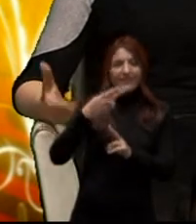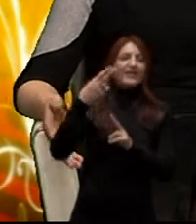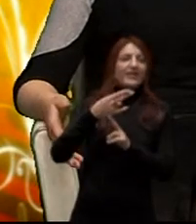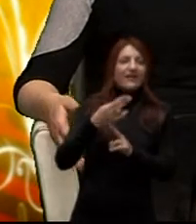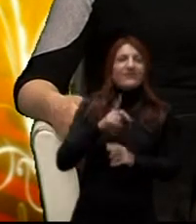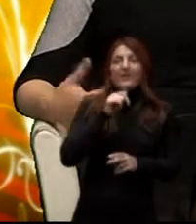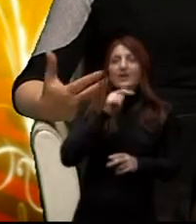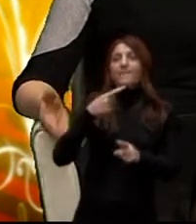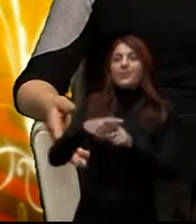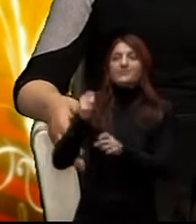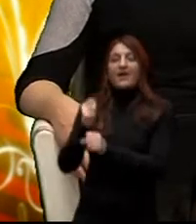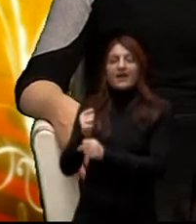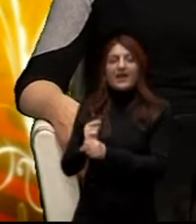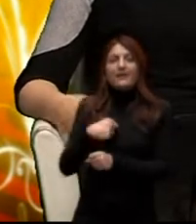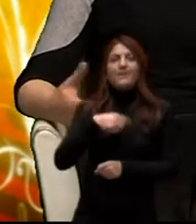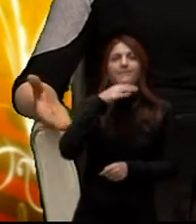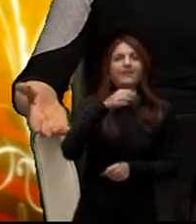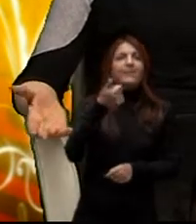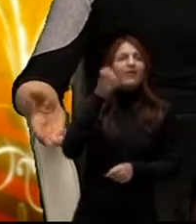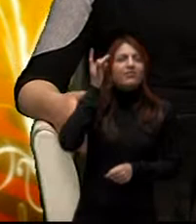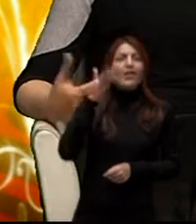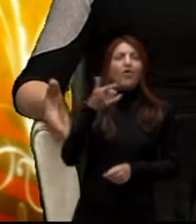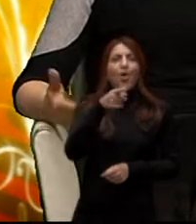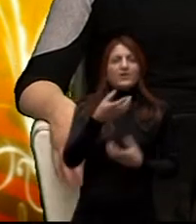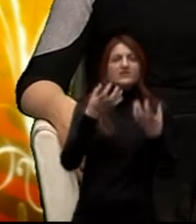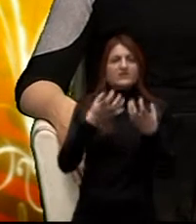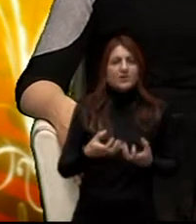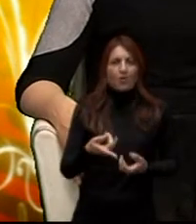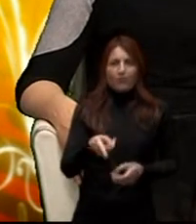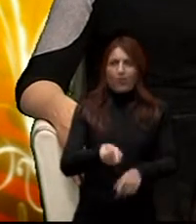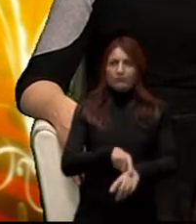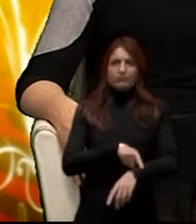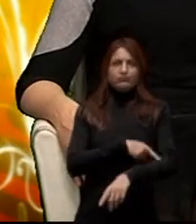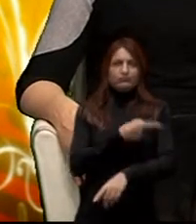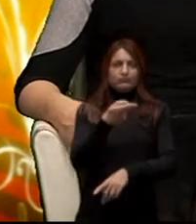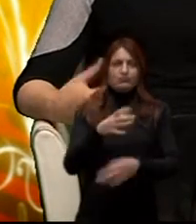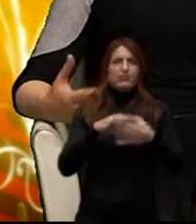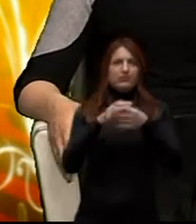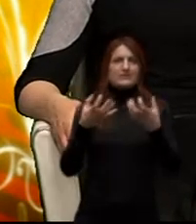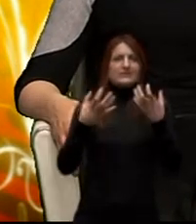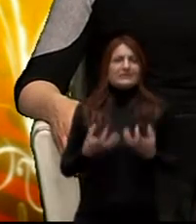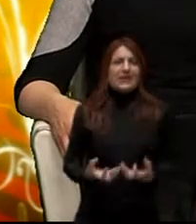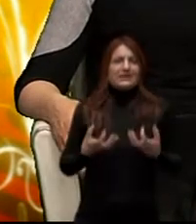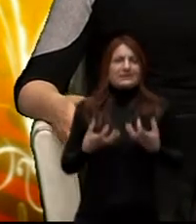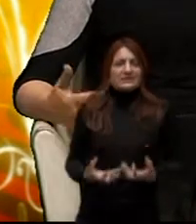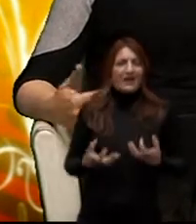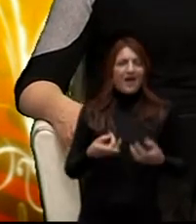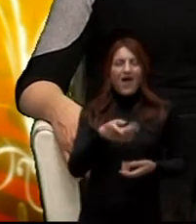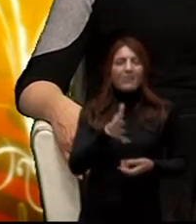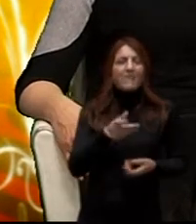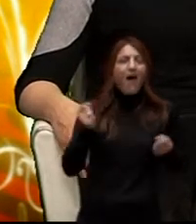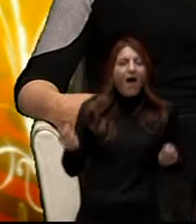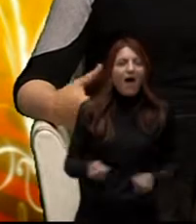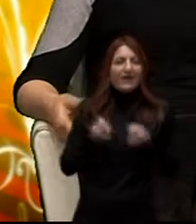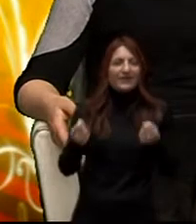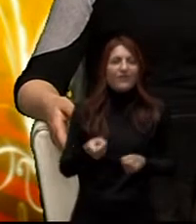takav nekakav posao, ih pitam koliko dnevno sjedite, onda vi čujete koliki je to broj sati. Znači samo ta neaktivnost već dovodi